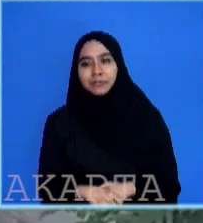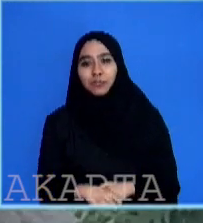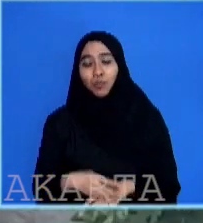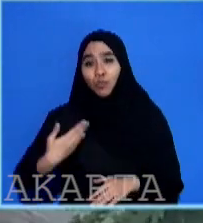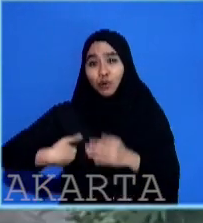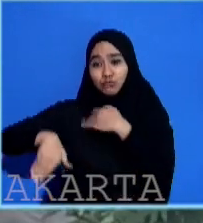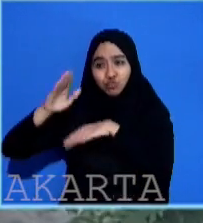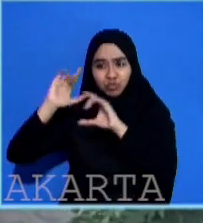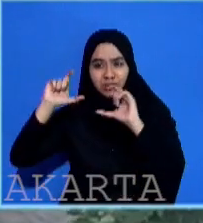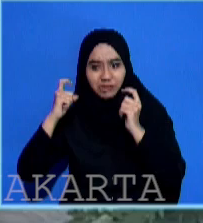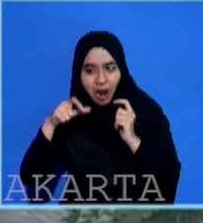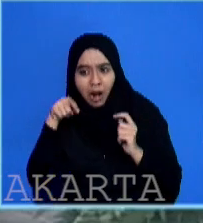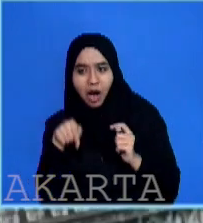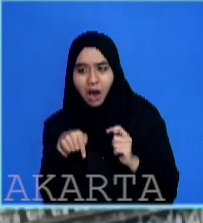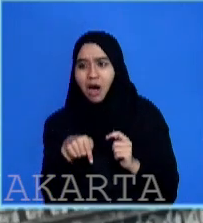Kabupaten